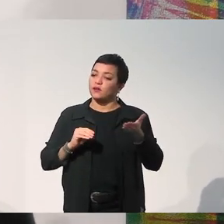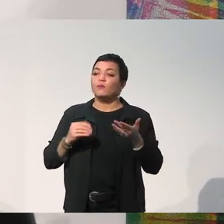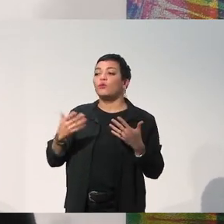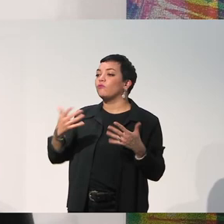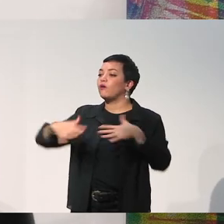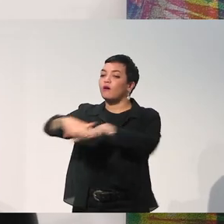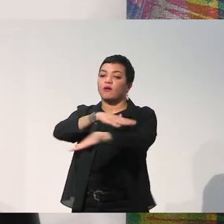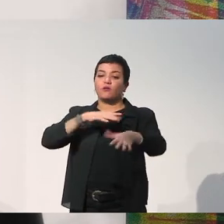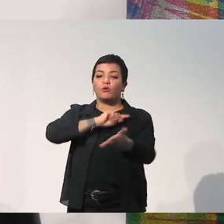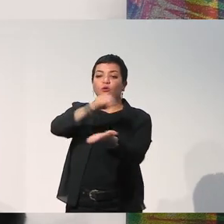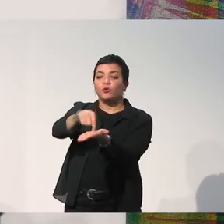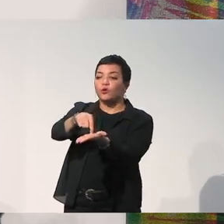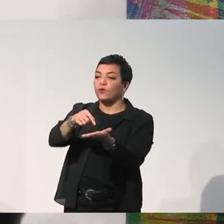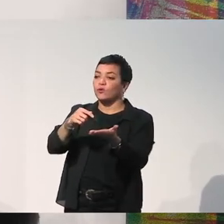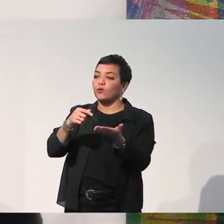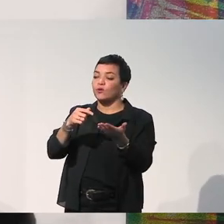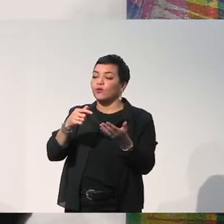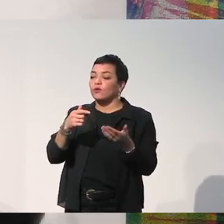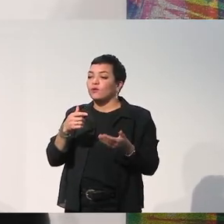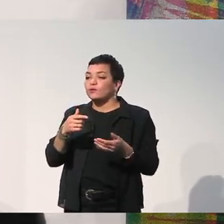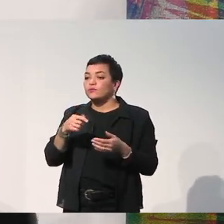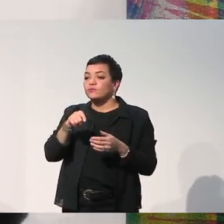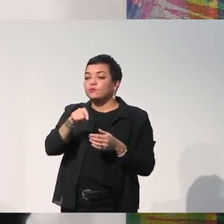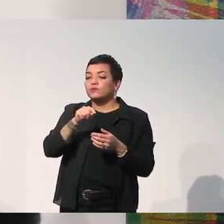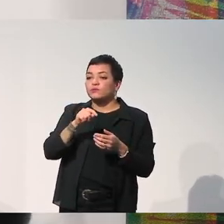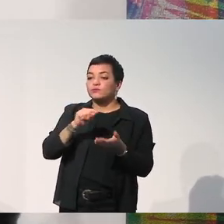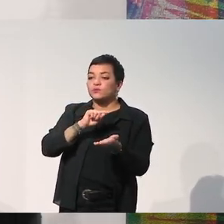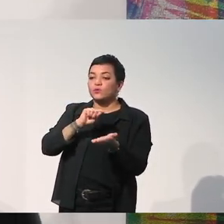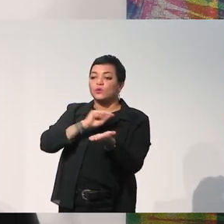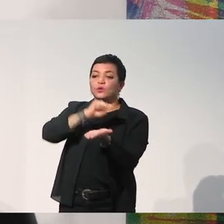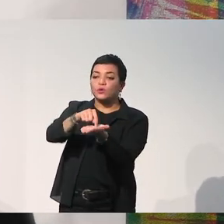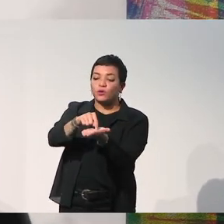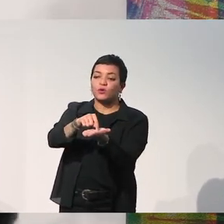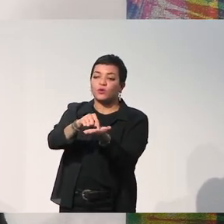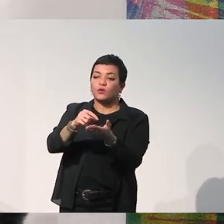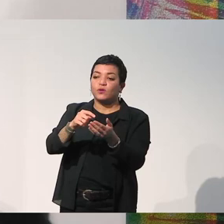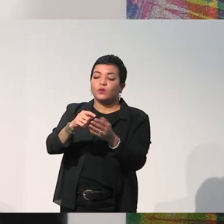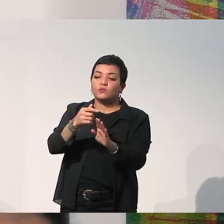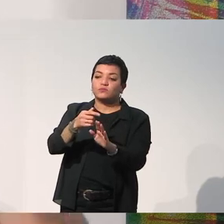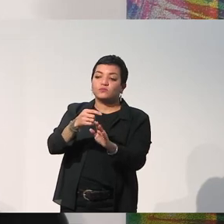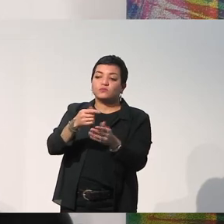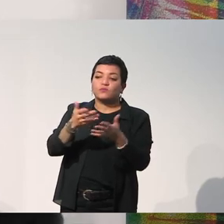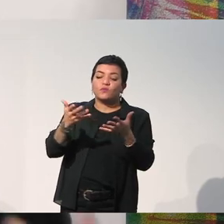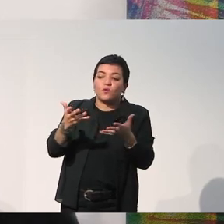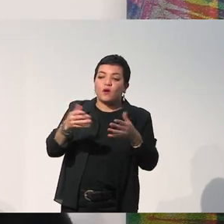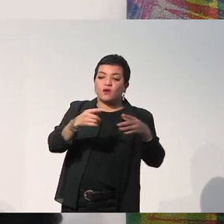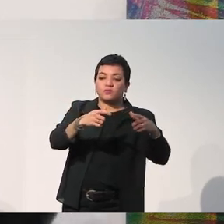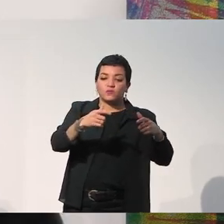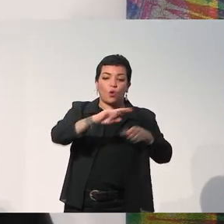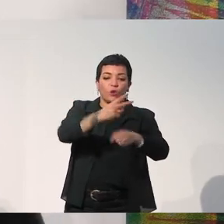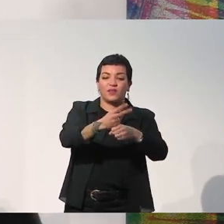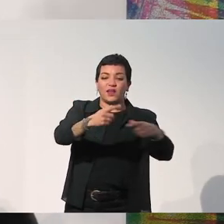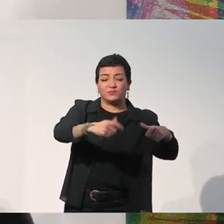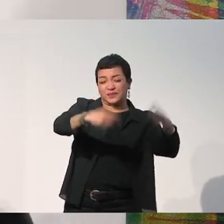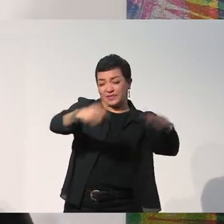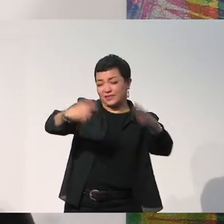donc comme il y en a eu plusieurs construites avant, mais surtout pendant la guerre, donc des complexes hôteliers qui sont en bord de